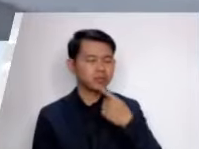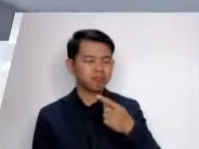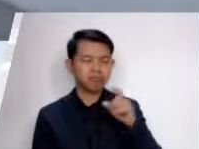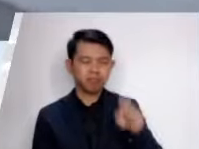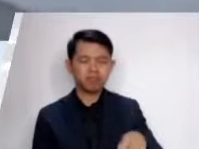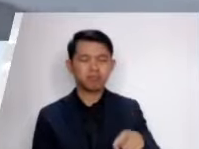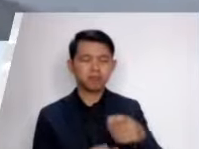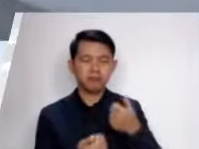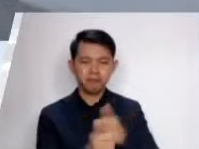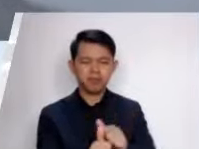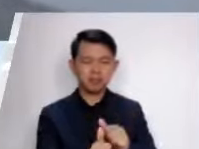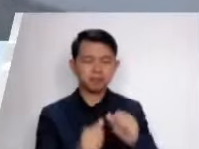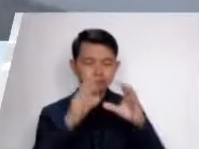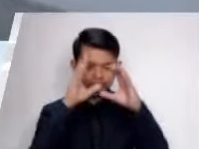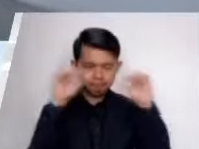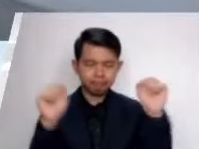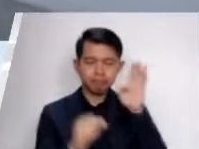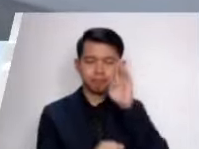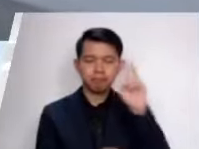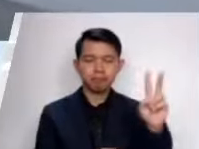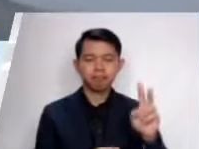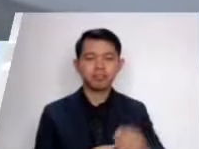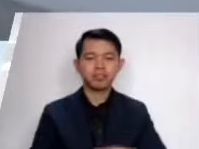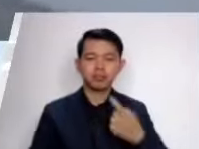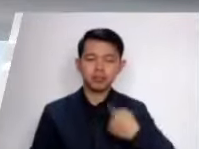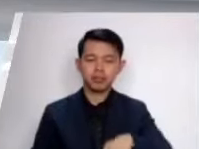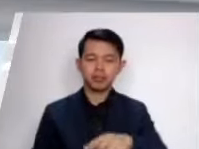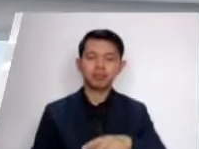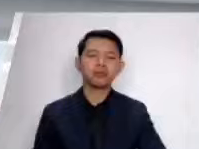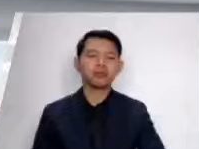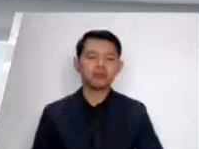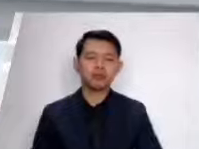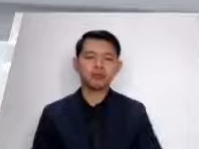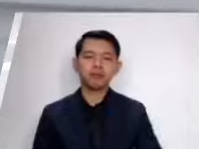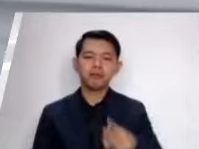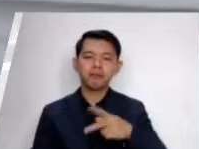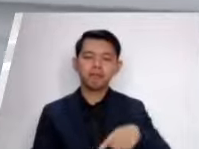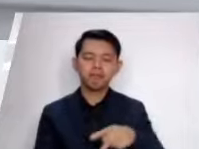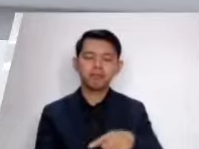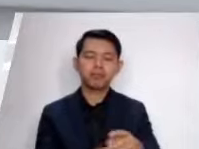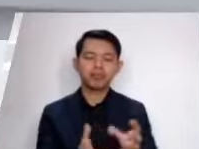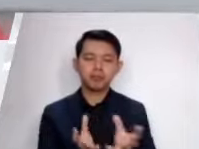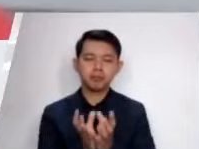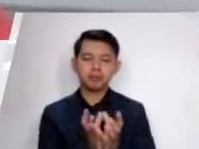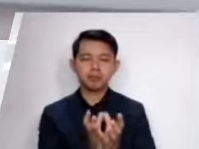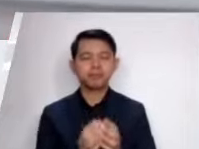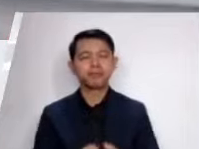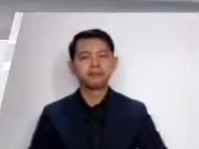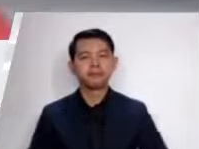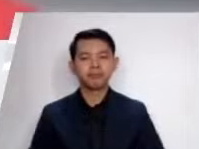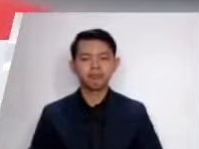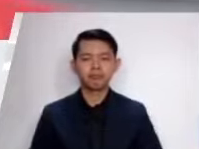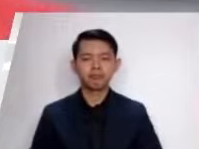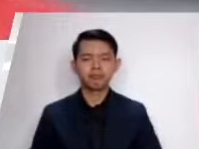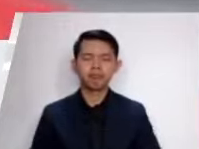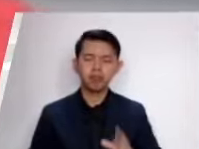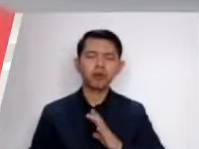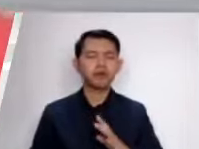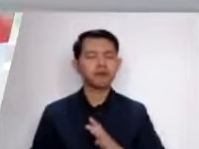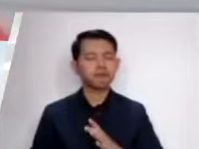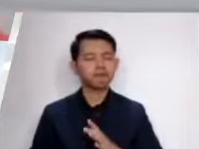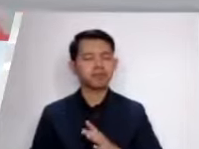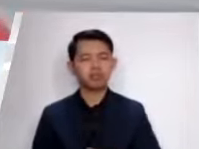Bilang mamamayan ng natin, Pilipinas. Ayos naman, mabuti naman kasi dadagdag lang naman, di